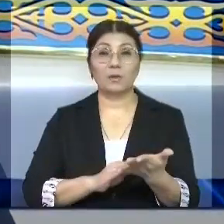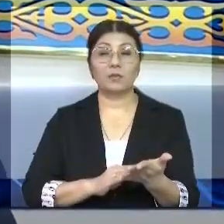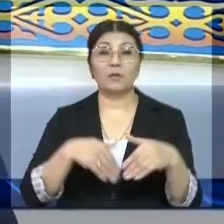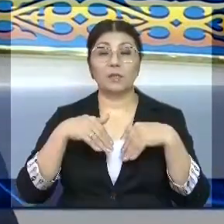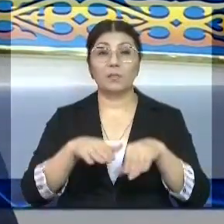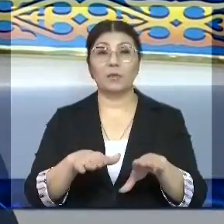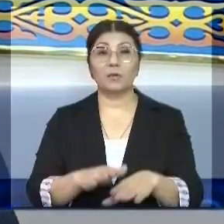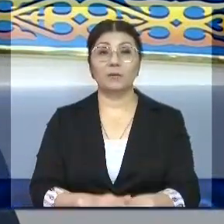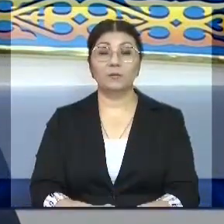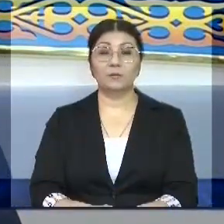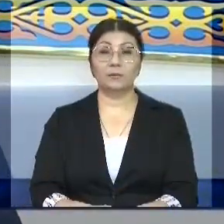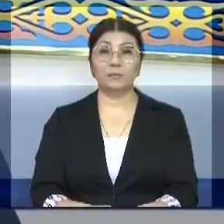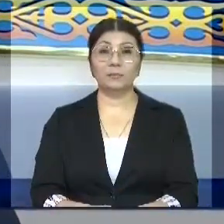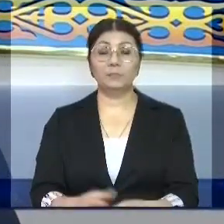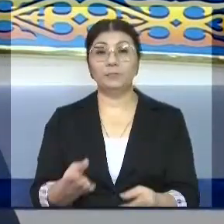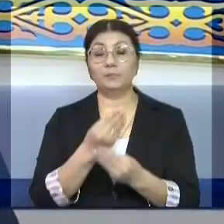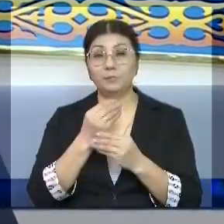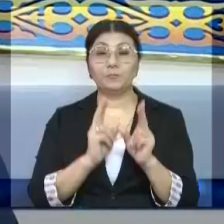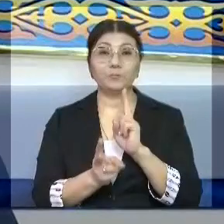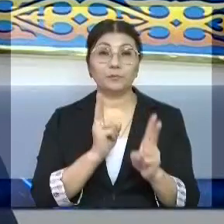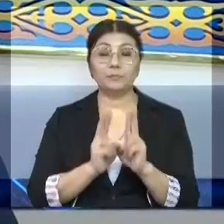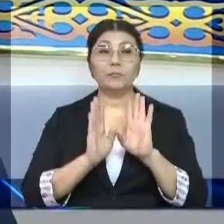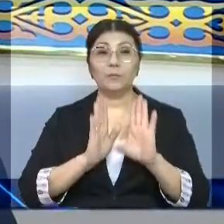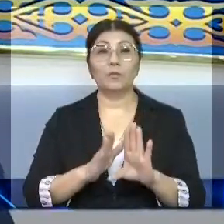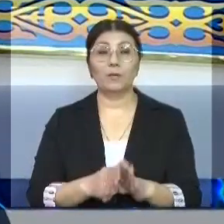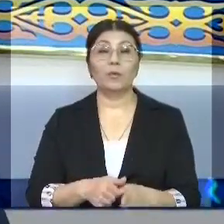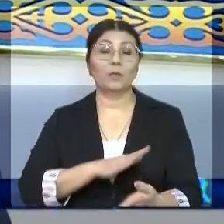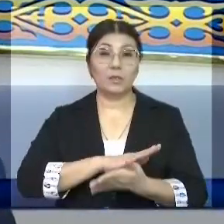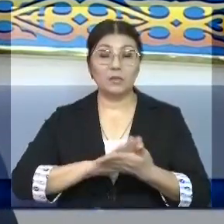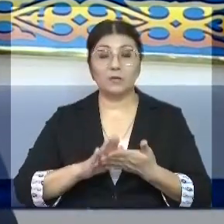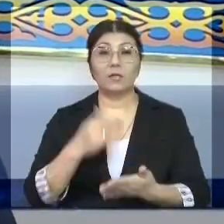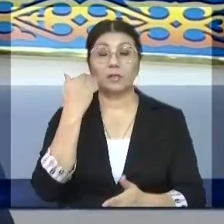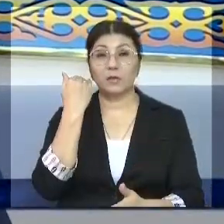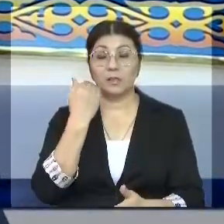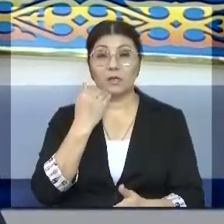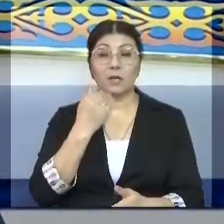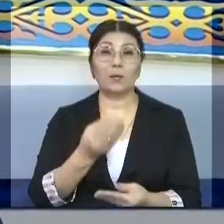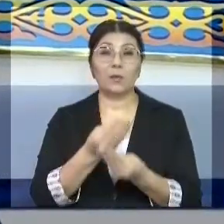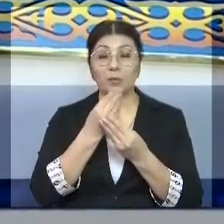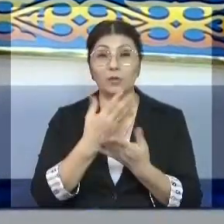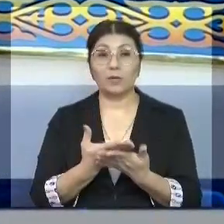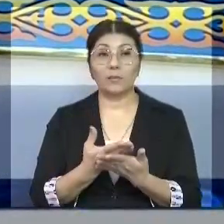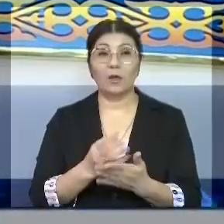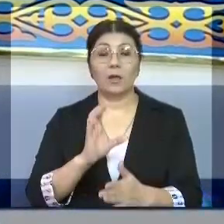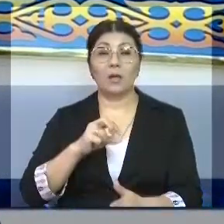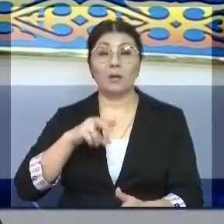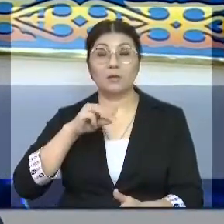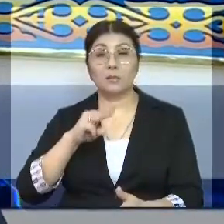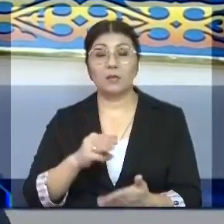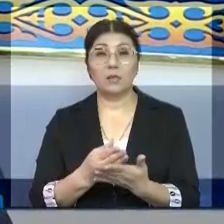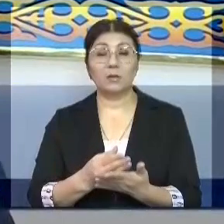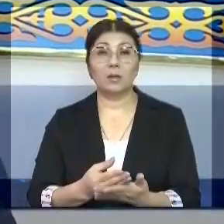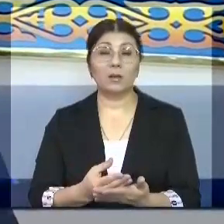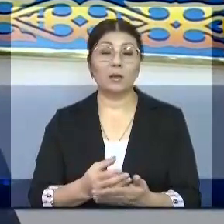производителя. Блюда готовьте только из свежих продуктов. Овощи для салатов необходимо варить накануне